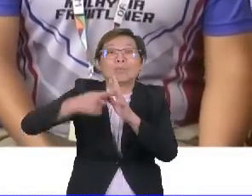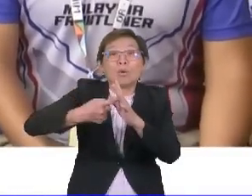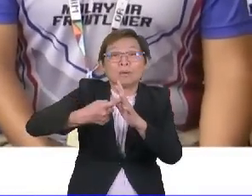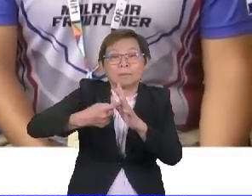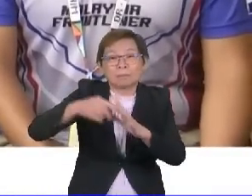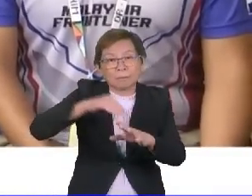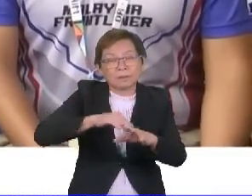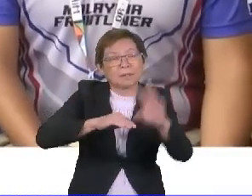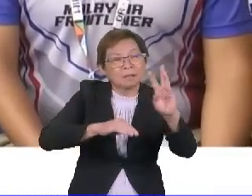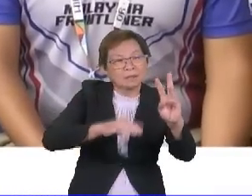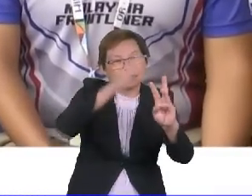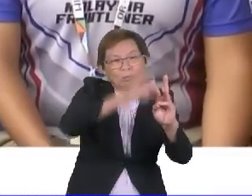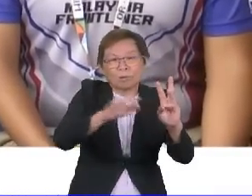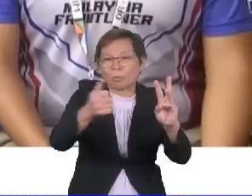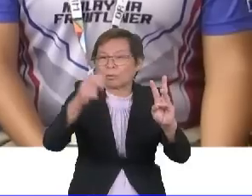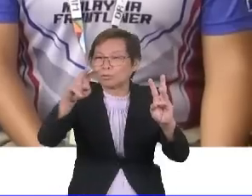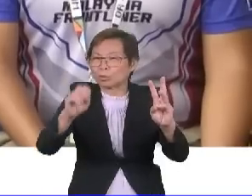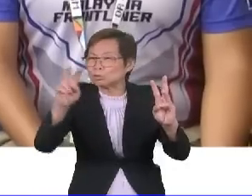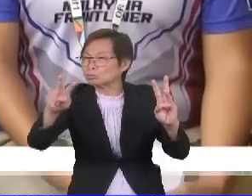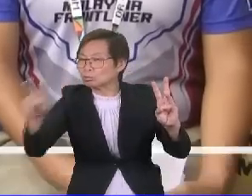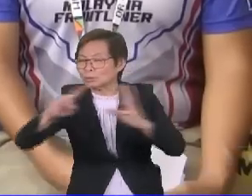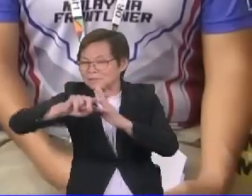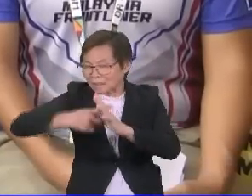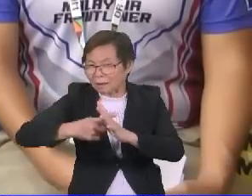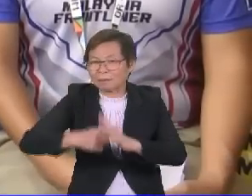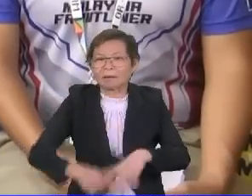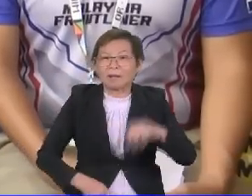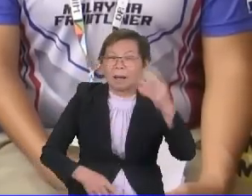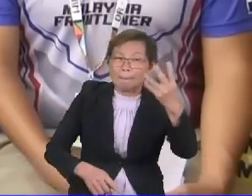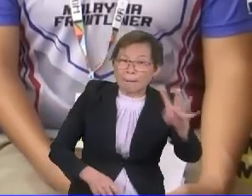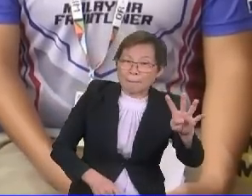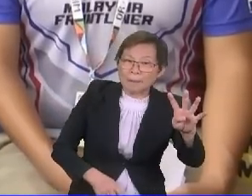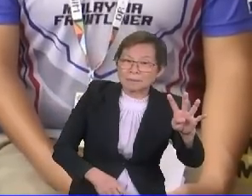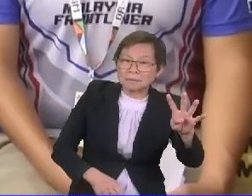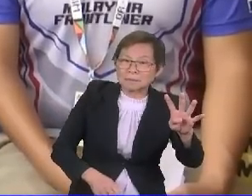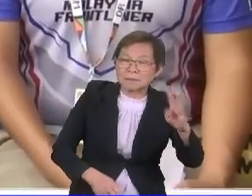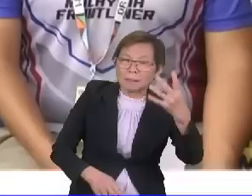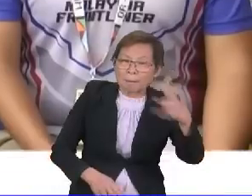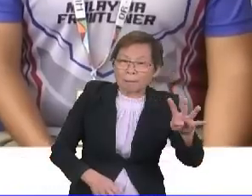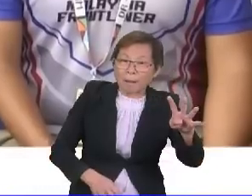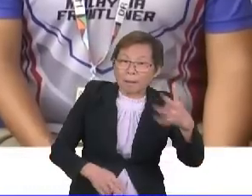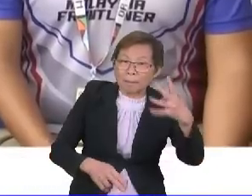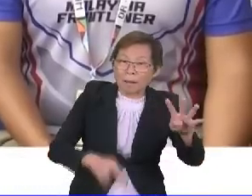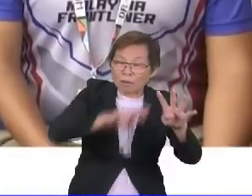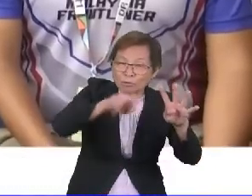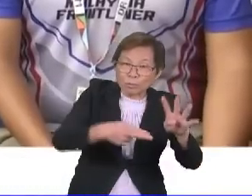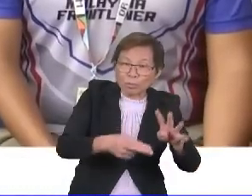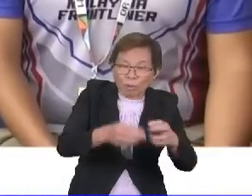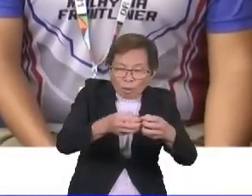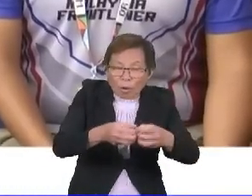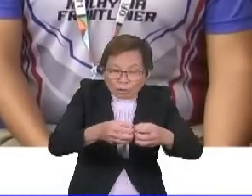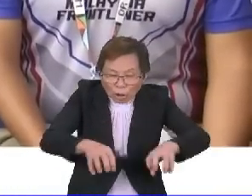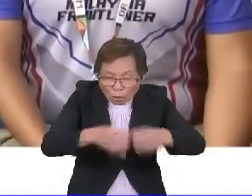pada 6 Oktober 2022 sebanyak 14 Yuri pelepasan telur Edis